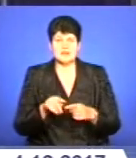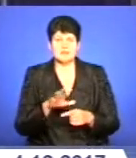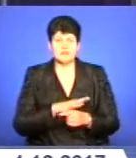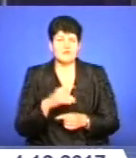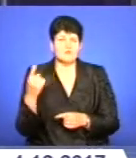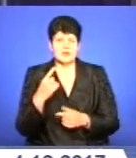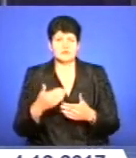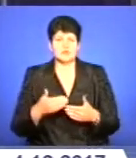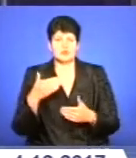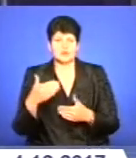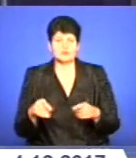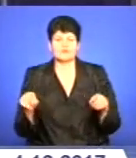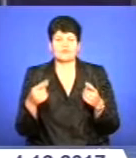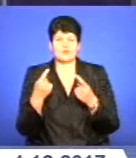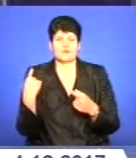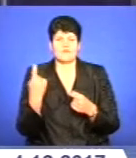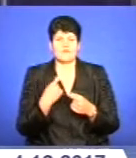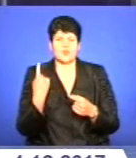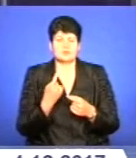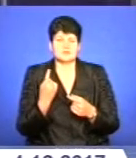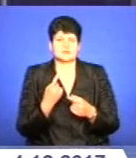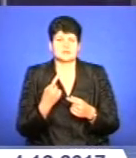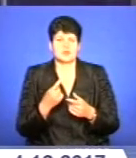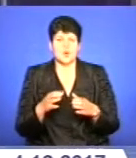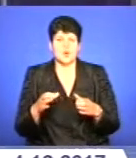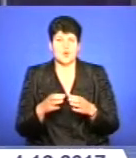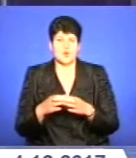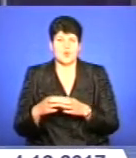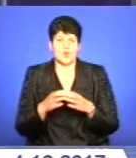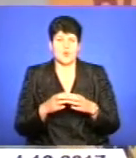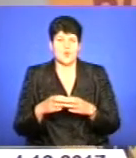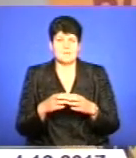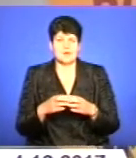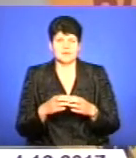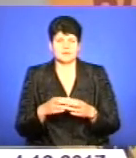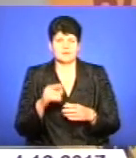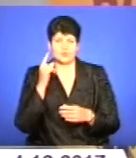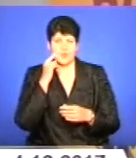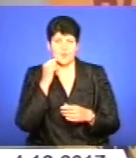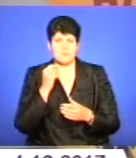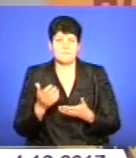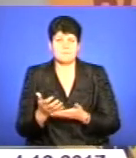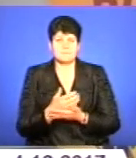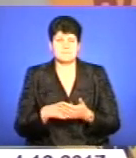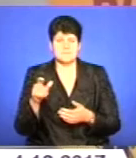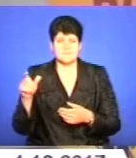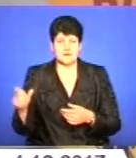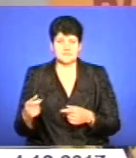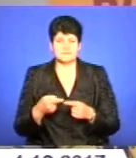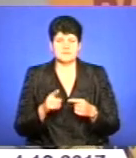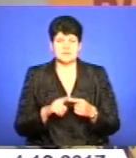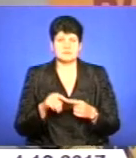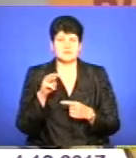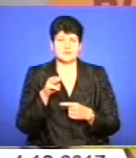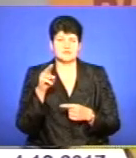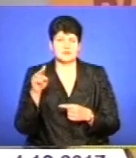до створення в області кооперативу пасічників. Подробиці у сюжеті. Пасічник із Тернопільського району Мирослав Трачук усе